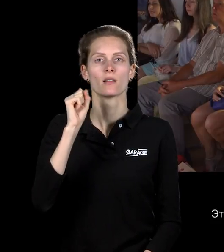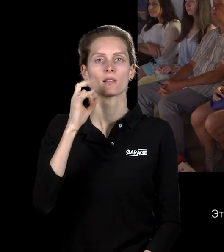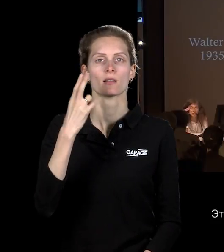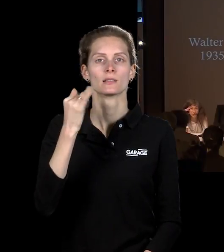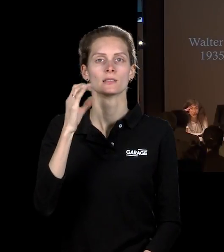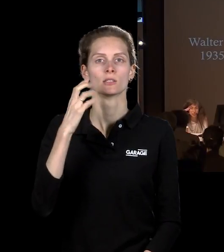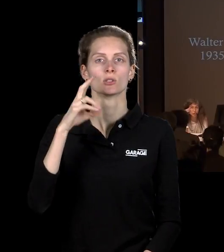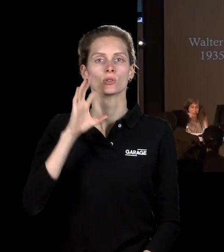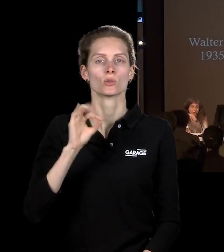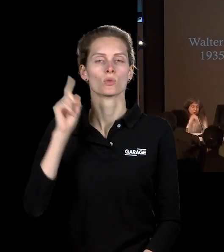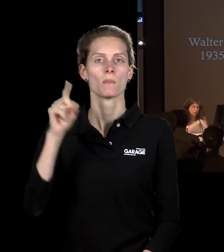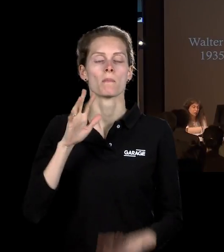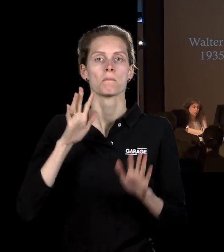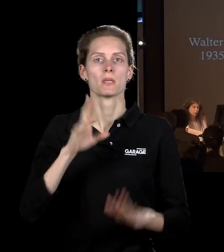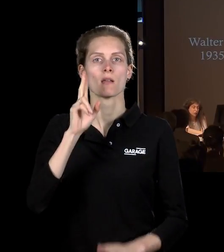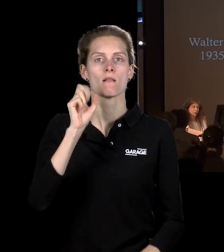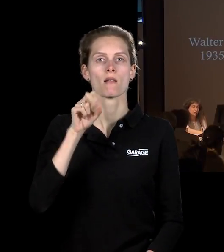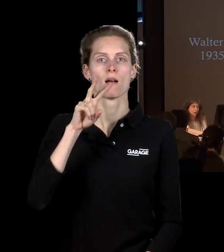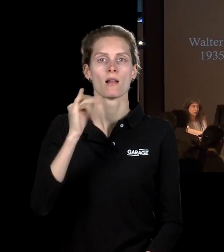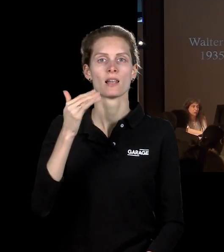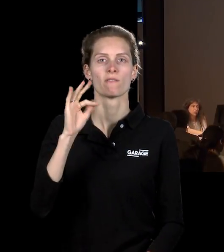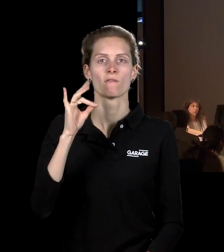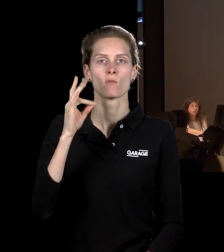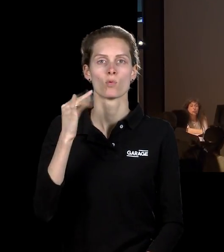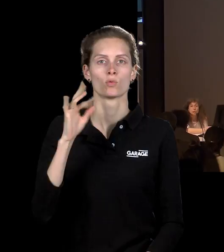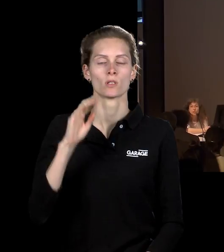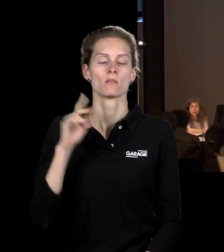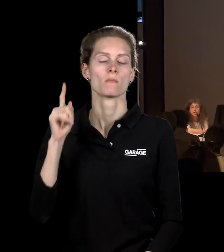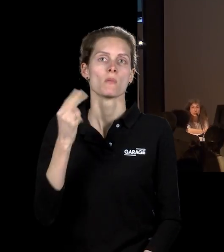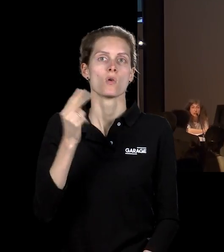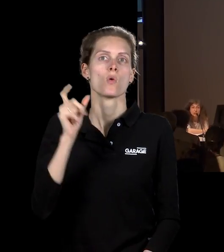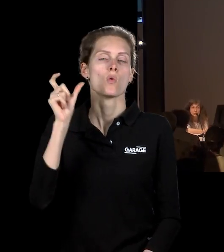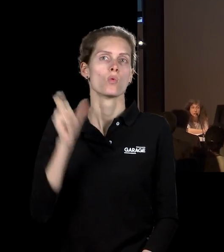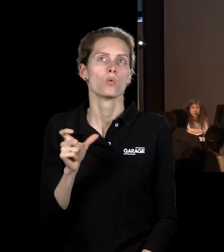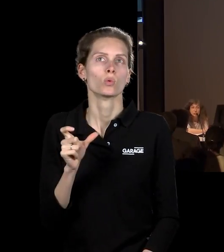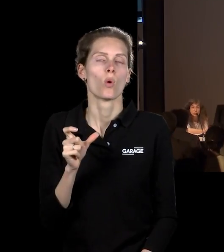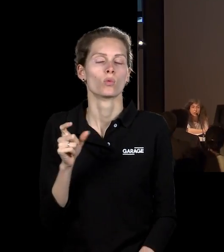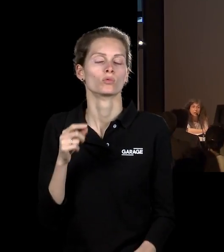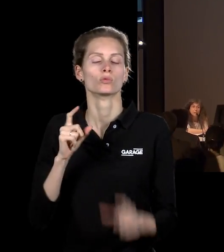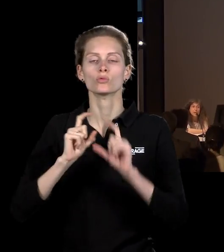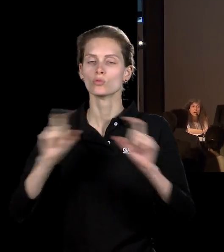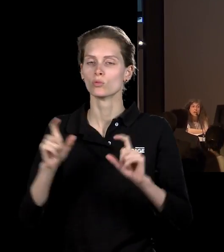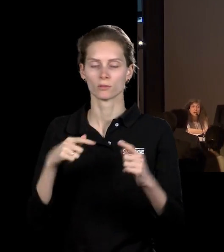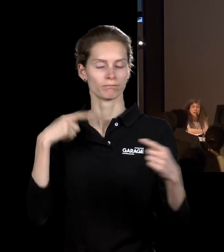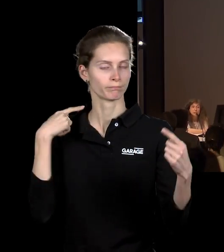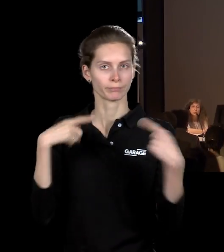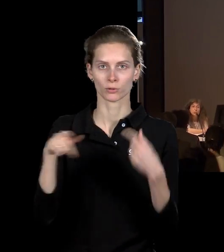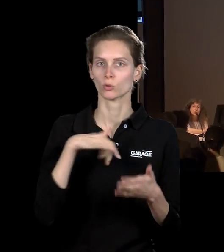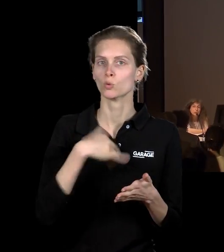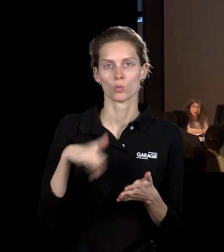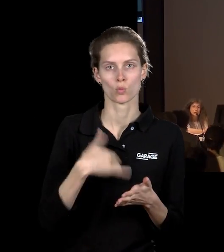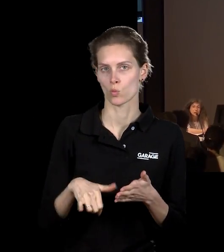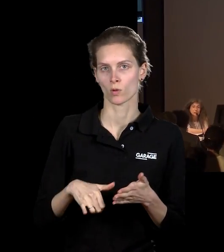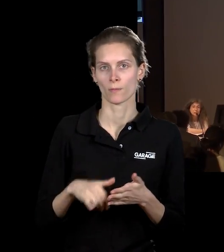нью-йоркская школа и чем нью-йоркский круг современных художников. И хотя его художественная карьера складывалась в основном в Нью-Йорке, для него